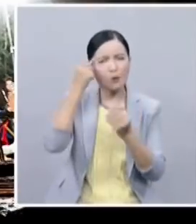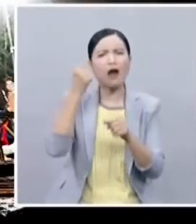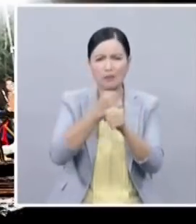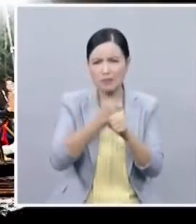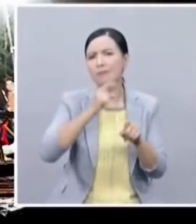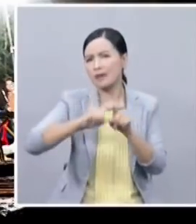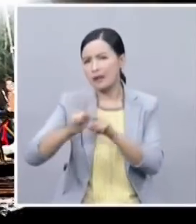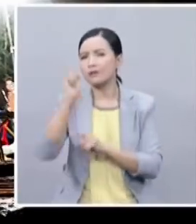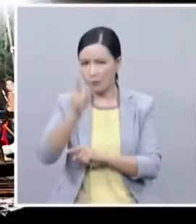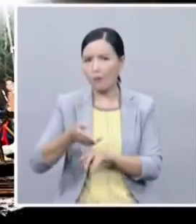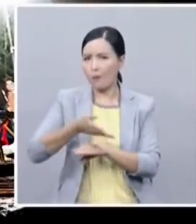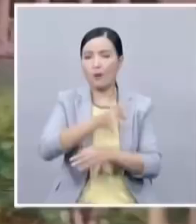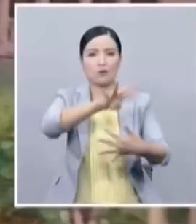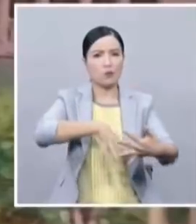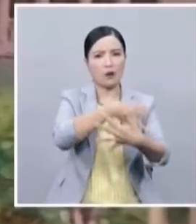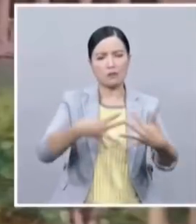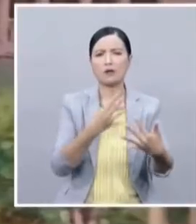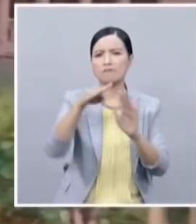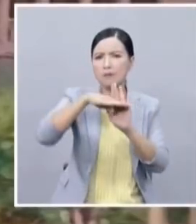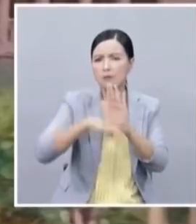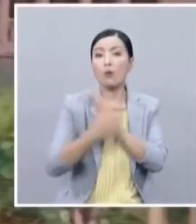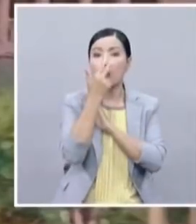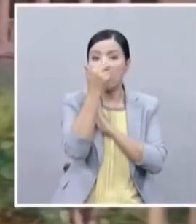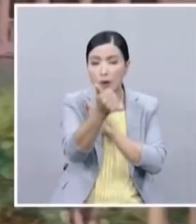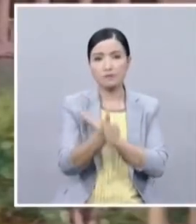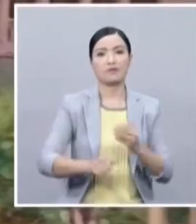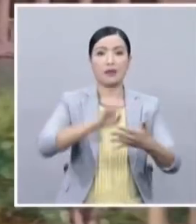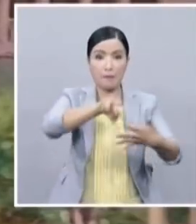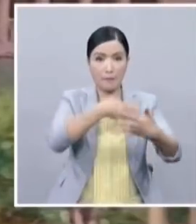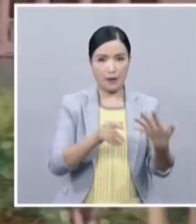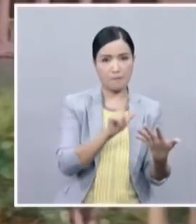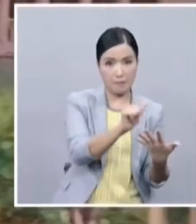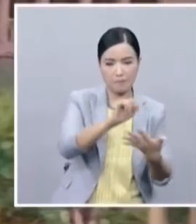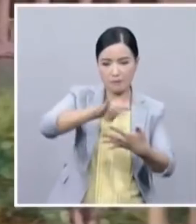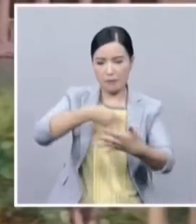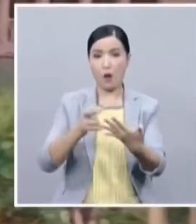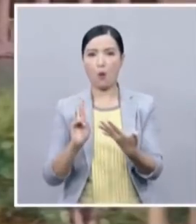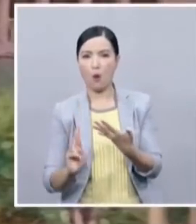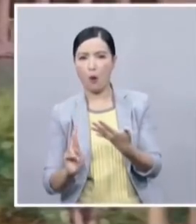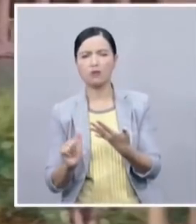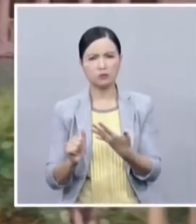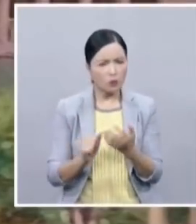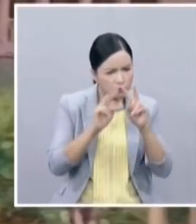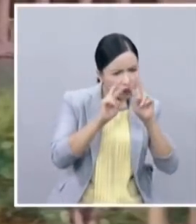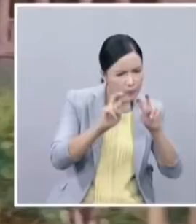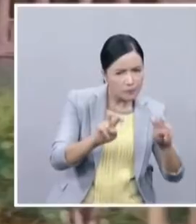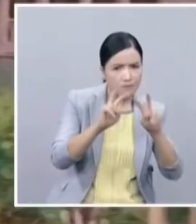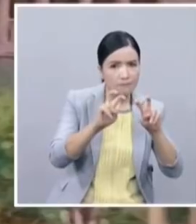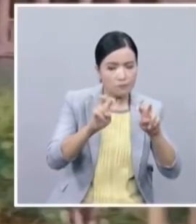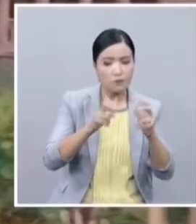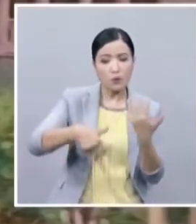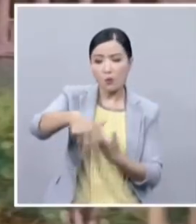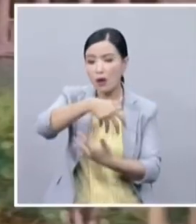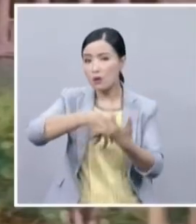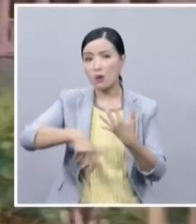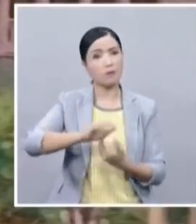ามจะต้องมีการวางแผนอย่างรอบคอบนะที่เรียกว่าแผนหลักแผนรองแผนประชาเทศนะครับเราต้องศึกษาปัจจัยสภาพแ